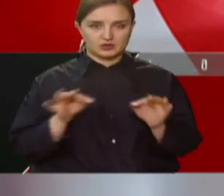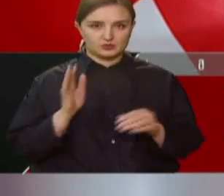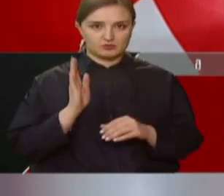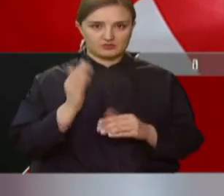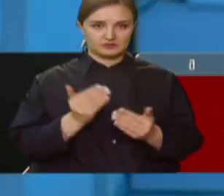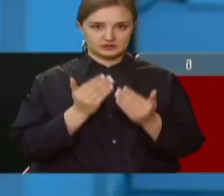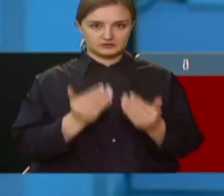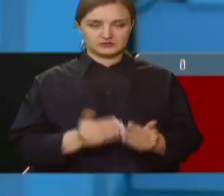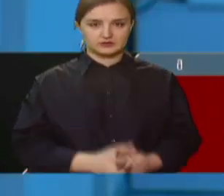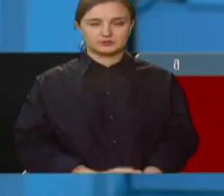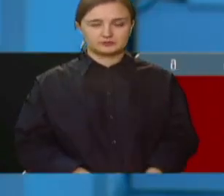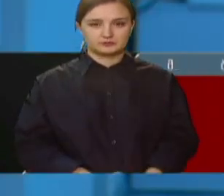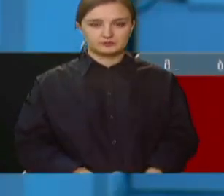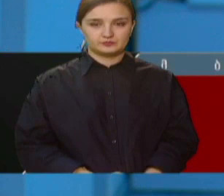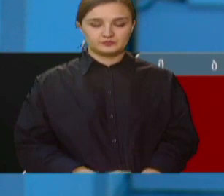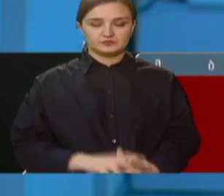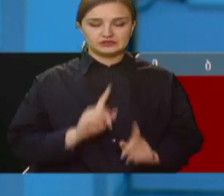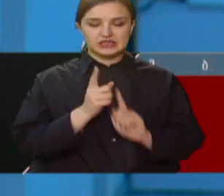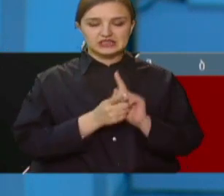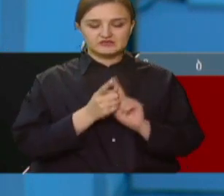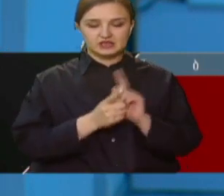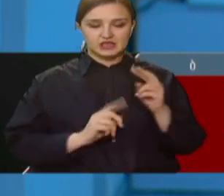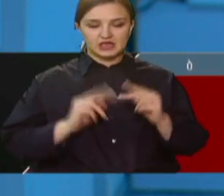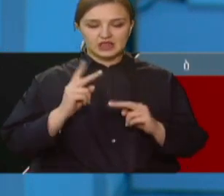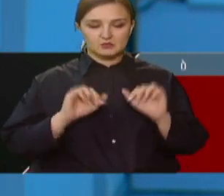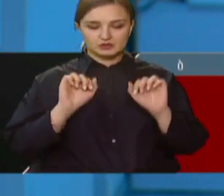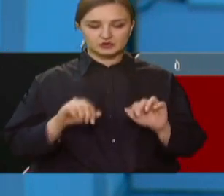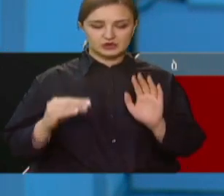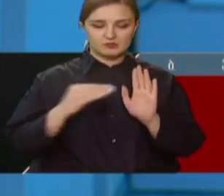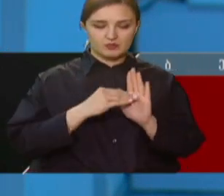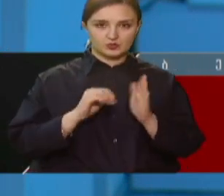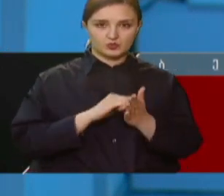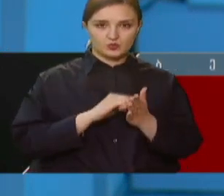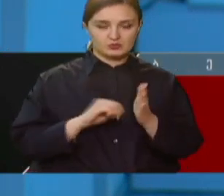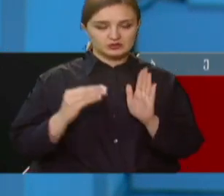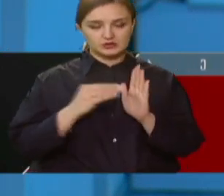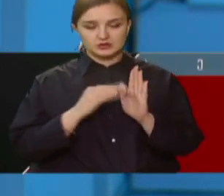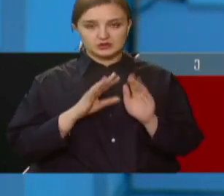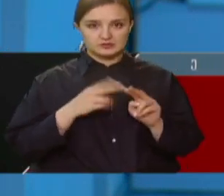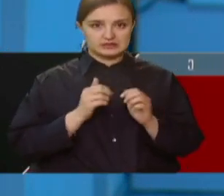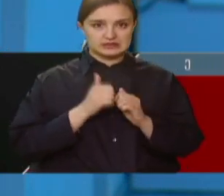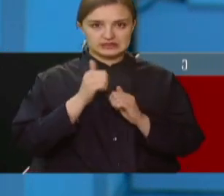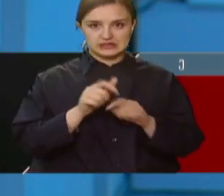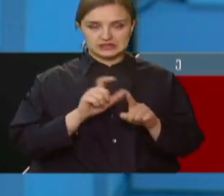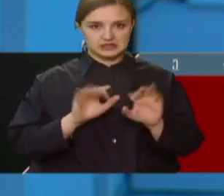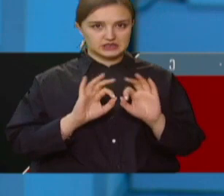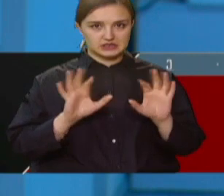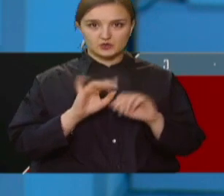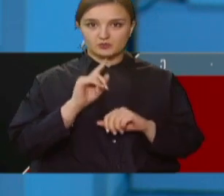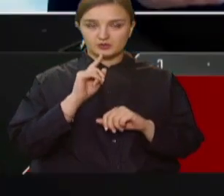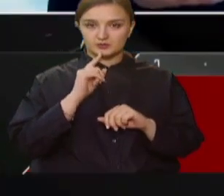მომავლისთვის. Რომელიც ცვლილება შეიძლება შევიდეს დოკუმენტში და რომელი არა, ამაზე წინასწარ საუბარი საკმაოდ